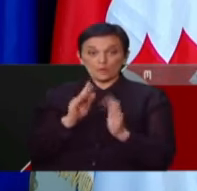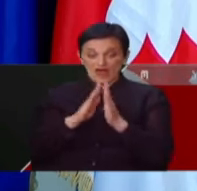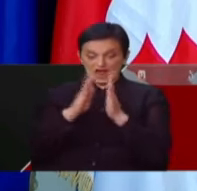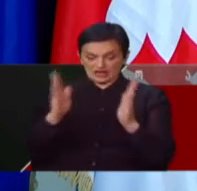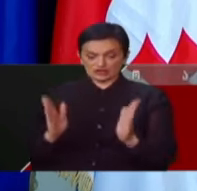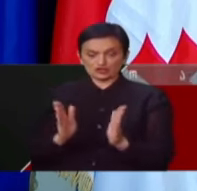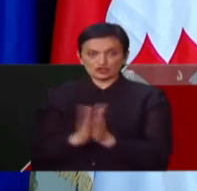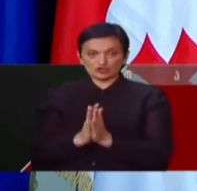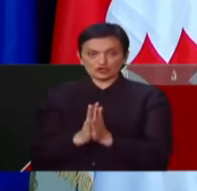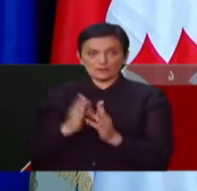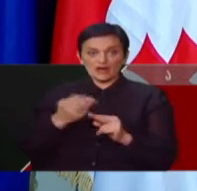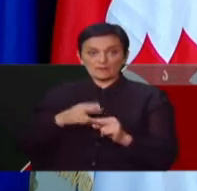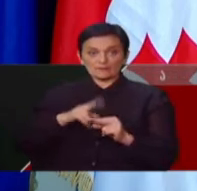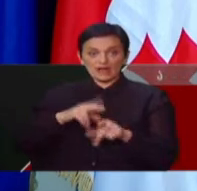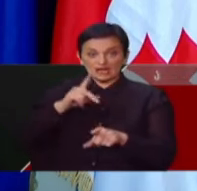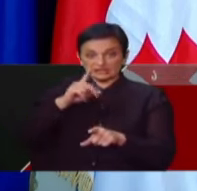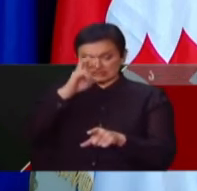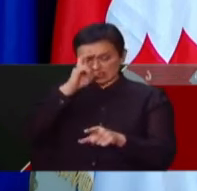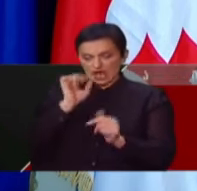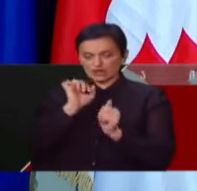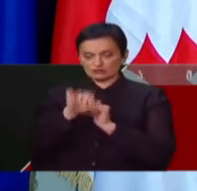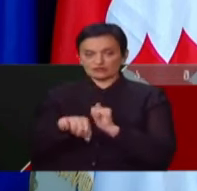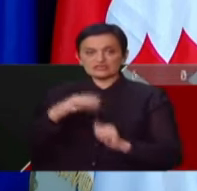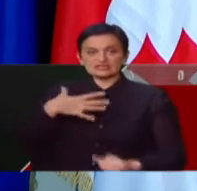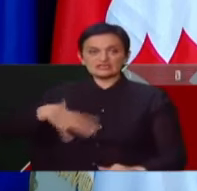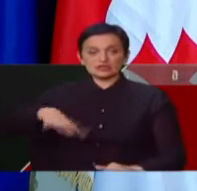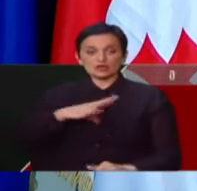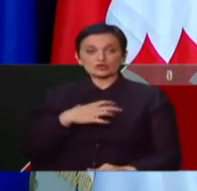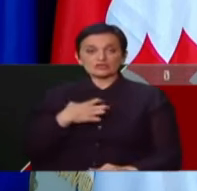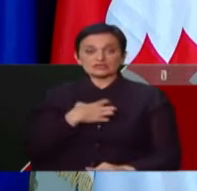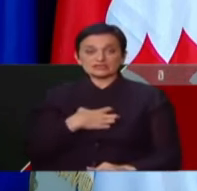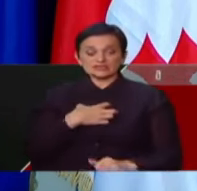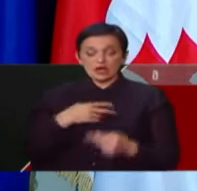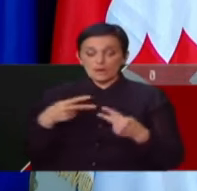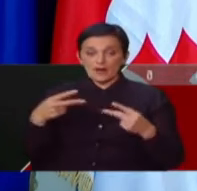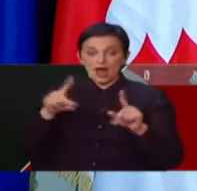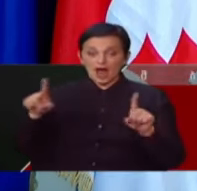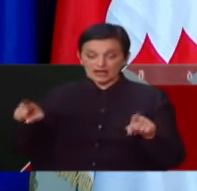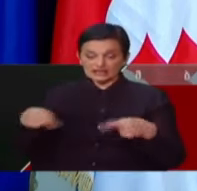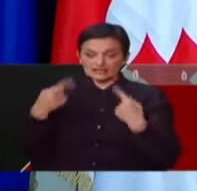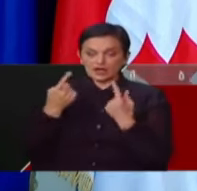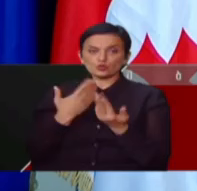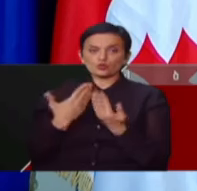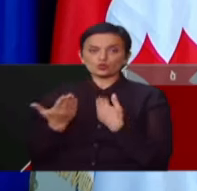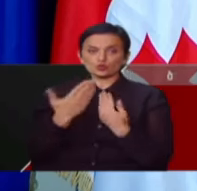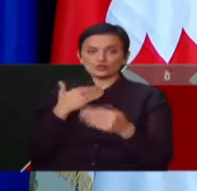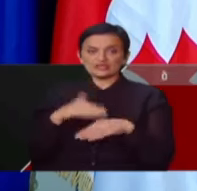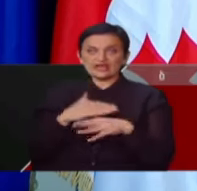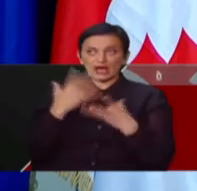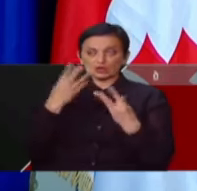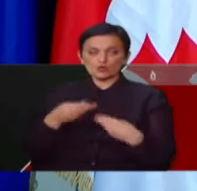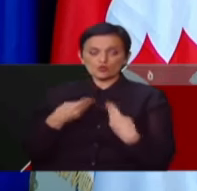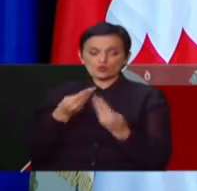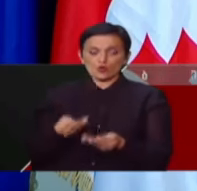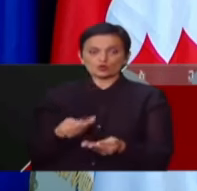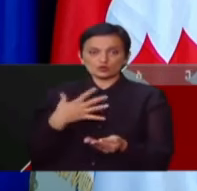ერთიანობით ეს ხელისუფლება დავამარცხოთ და საქართველოს სტრატეგიულ პარტნიორებთან აღდგენილი ურთიერთობებით კეთილდღეობა